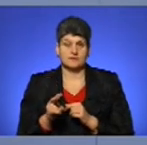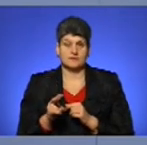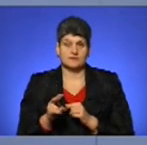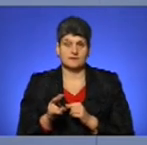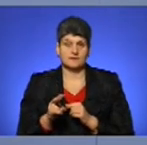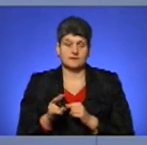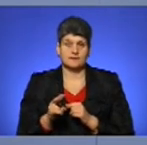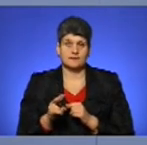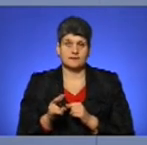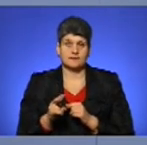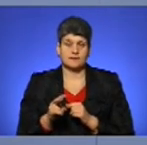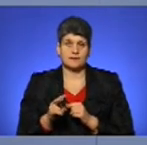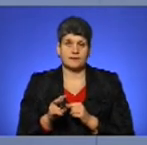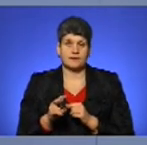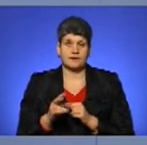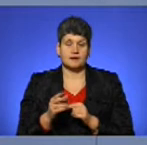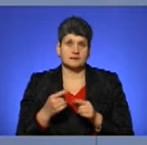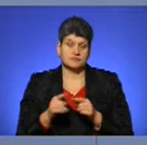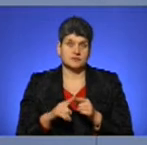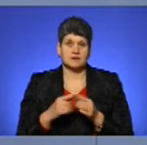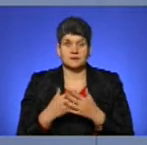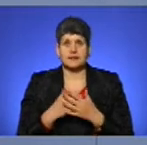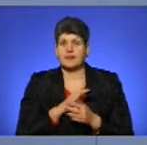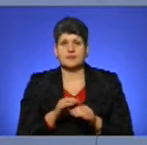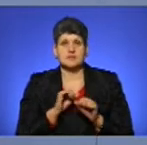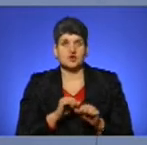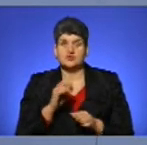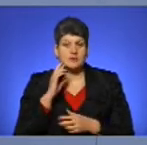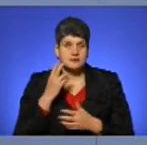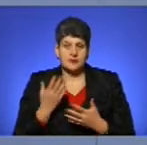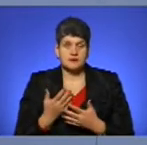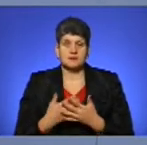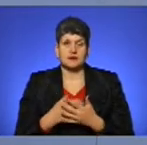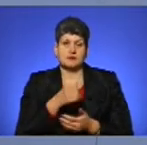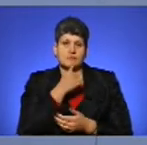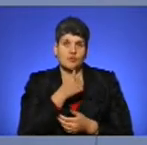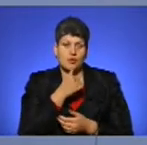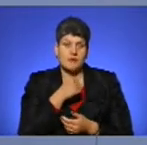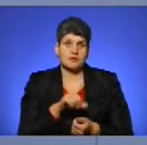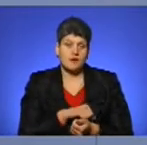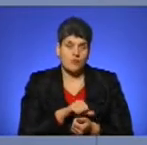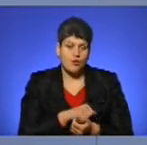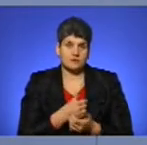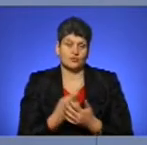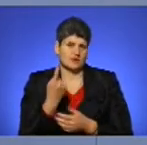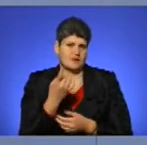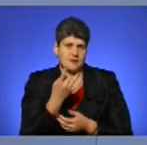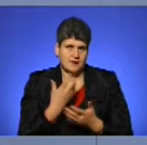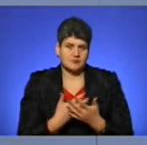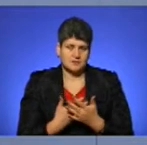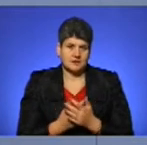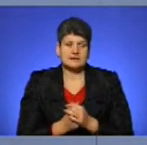ризиковане моменти в поведінці, а це незахищений секс, спроба наркотиків